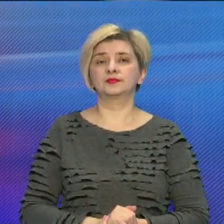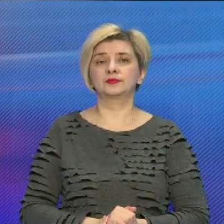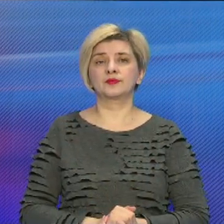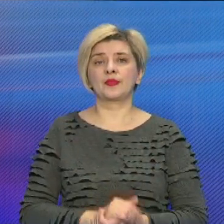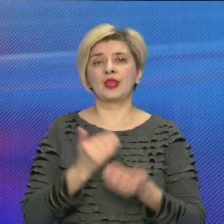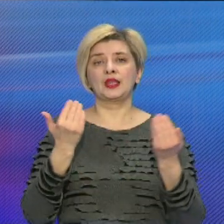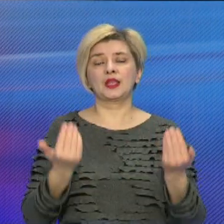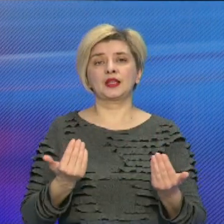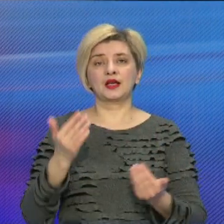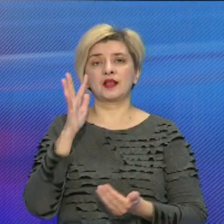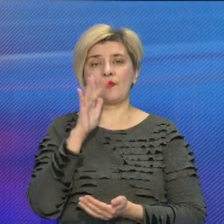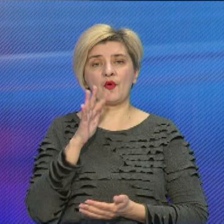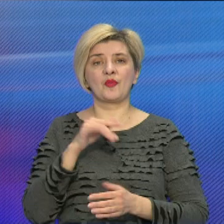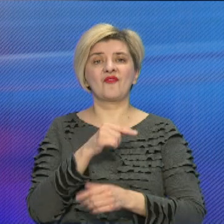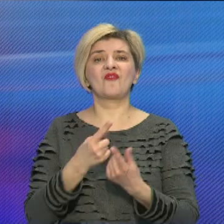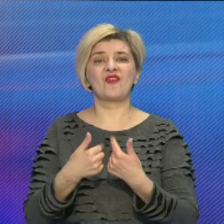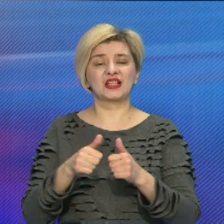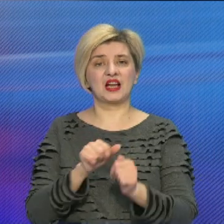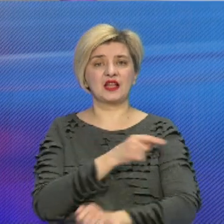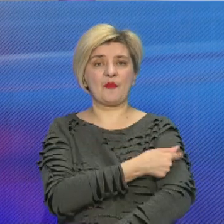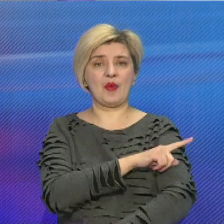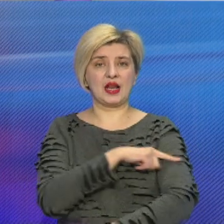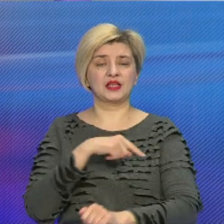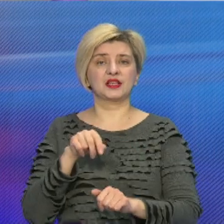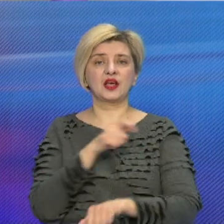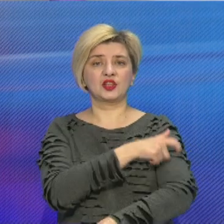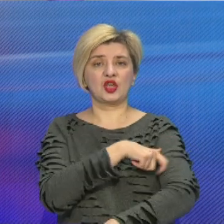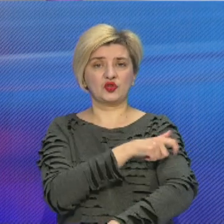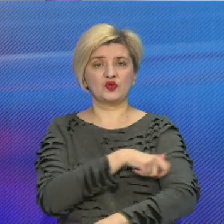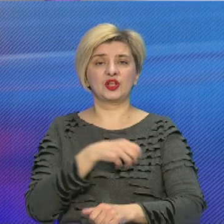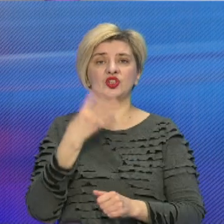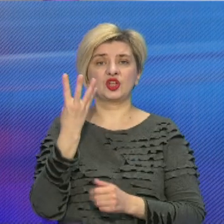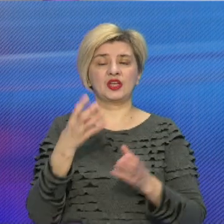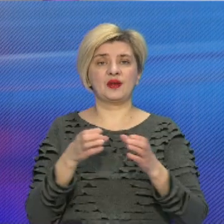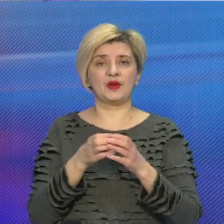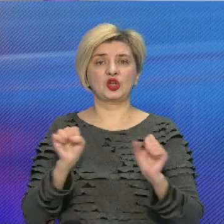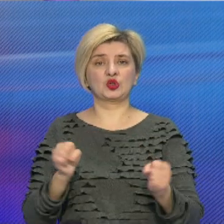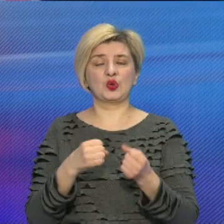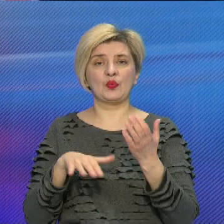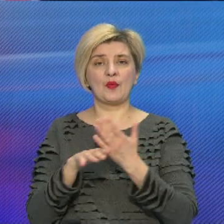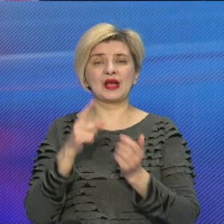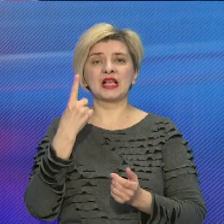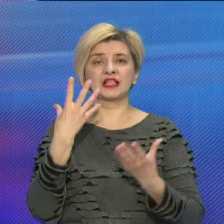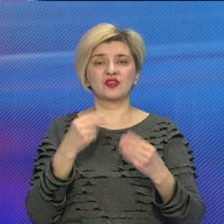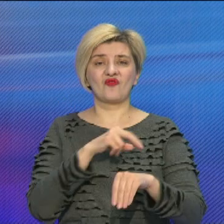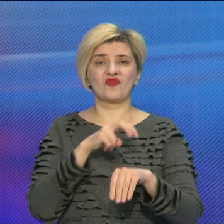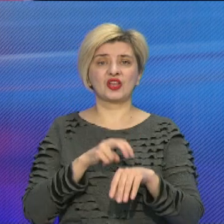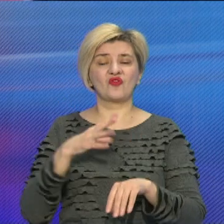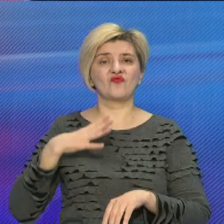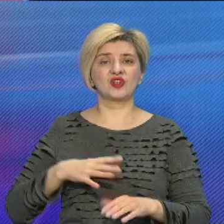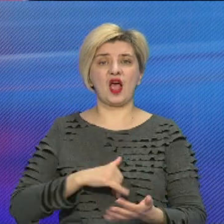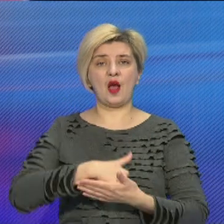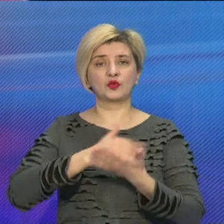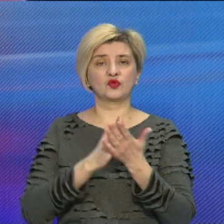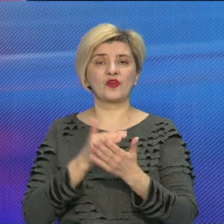На данный момент у отделения местной больницы дежурство несут 4 бригады худкой медицинской допомоги. За один день врачам доводится